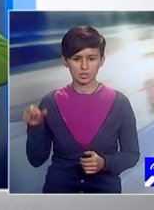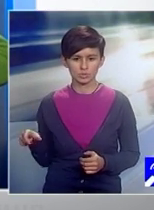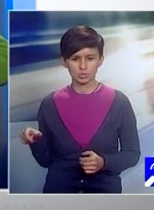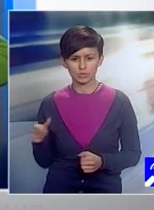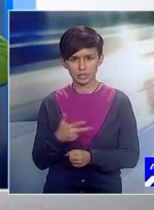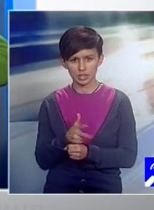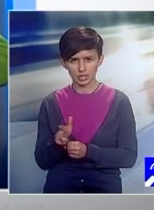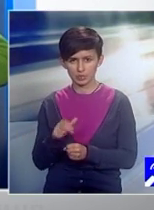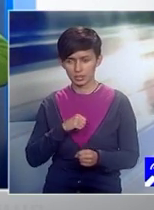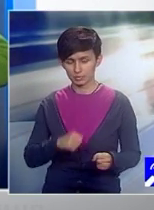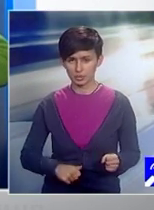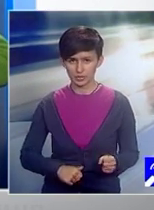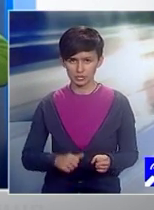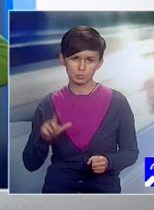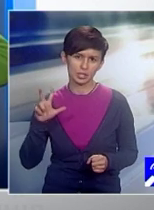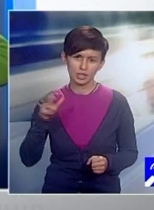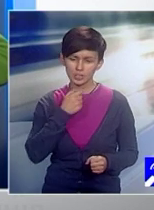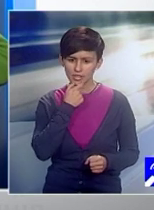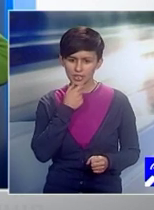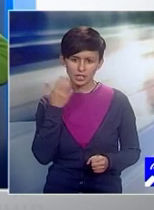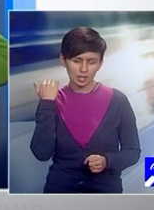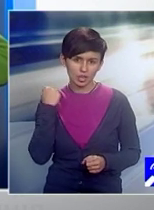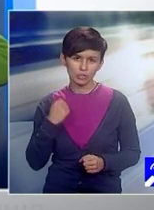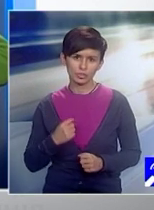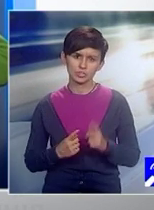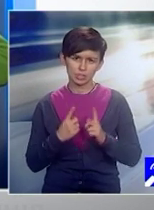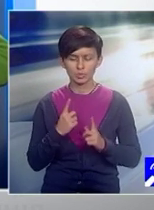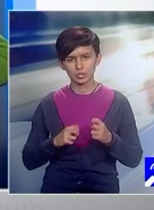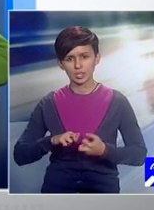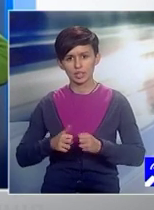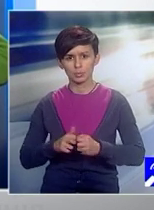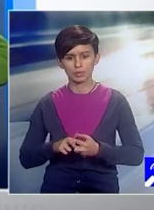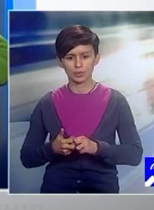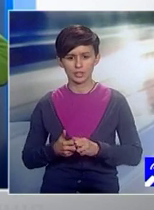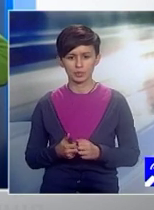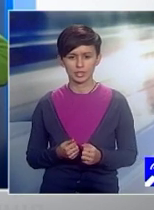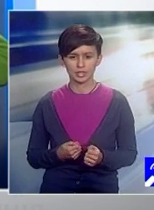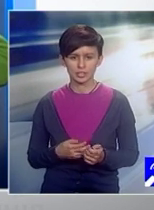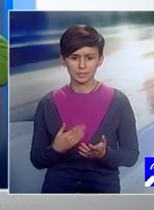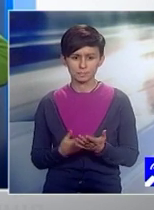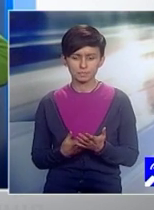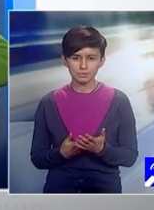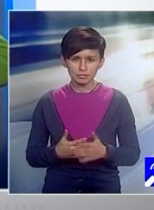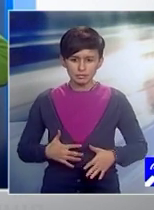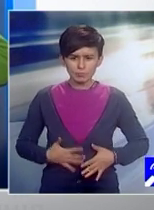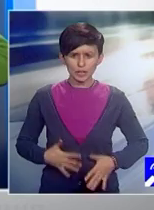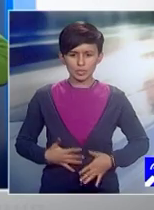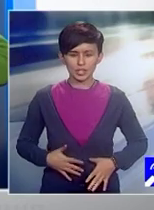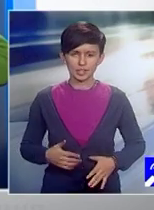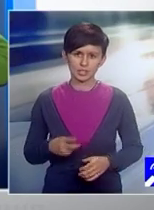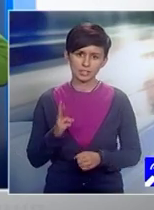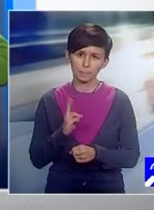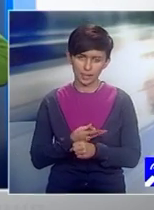2 sau 3 ani, au fost niște mici, mari probleme, în sensul că haholii erau deja obișnuiți cu